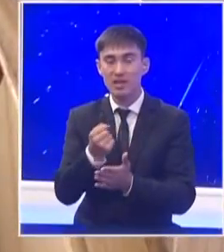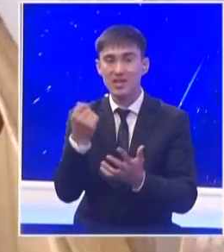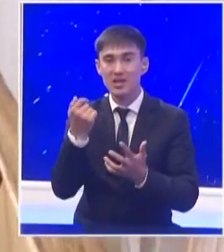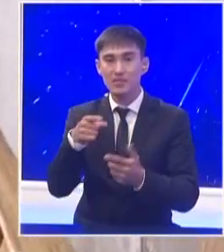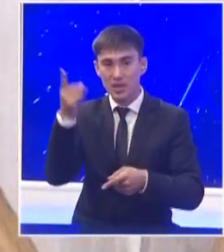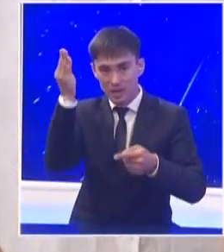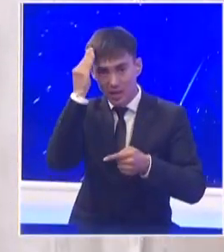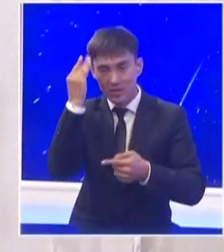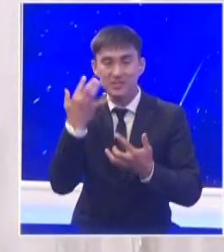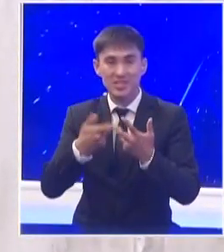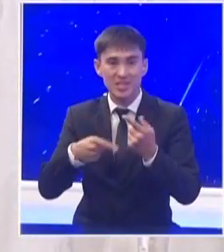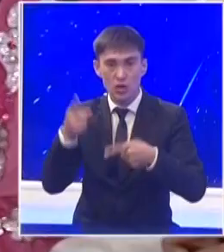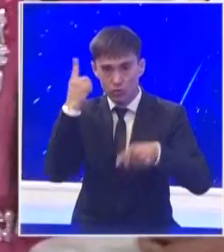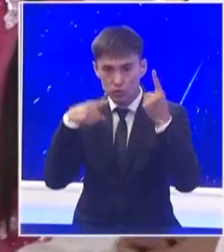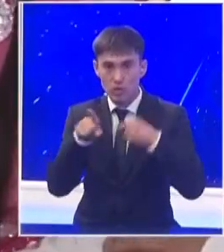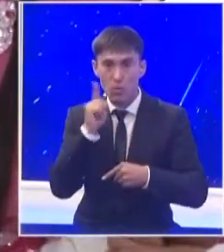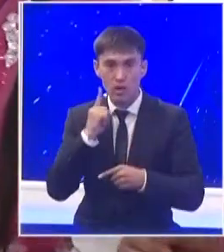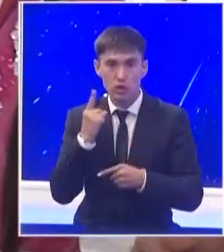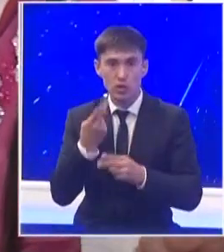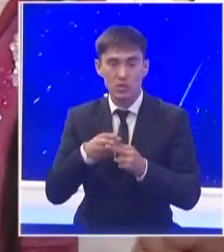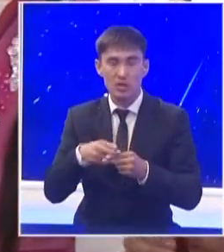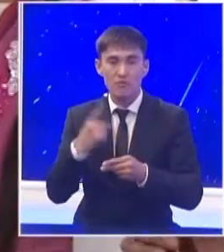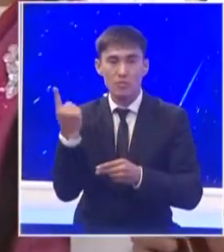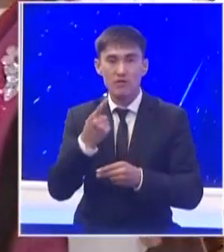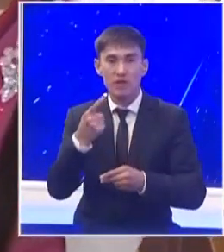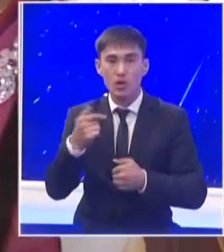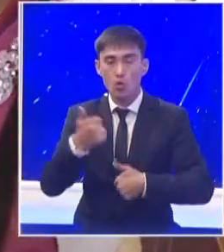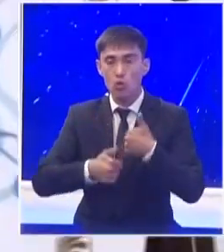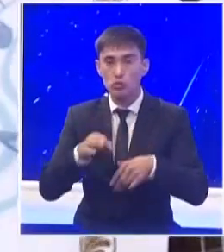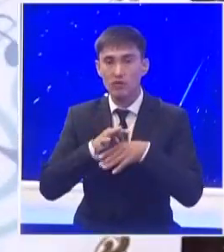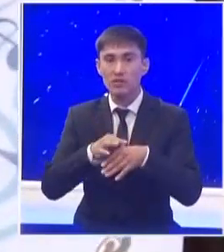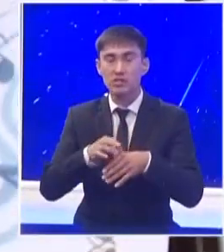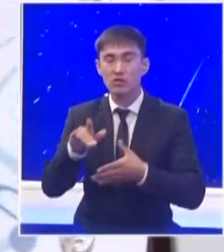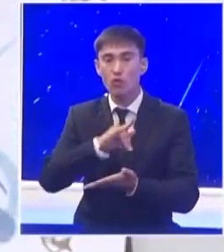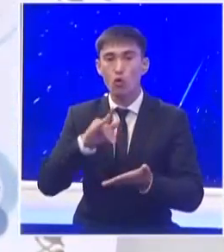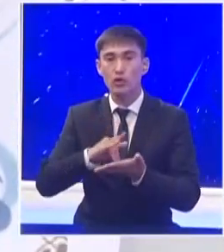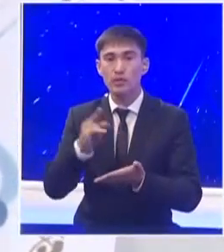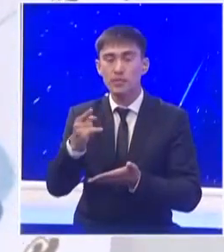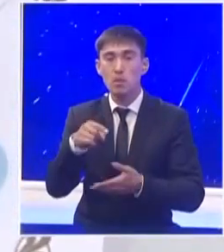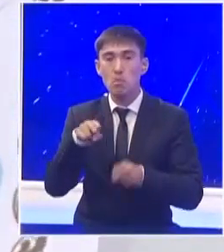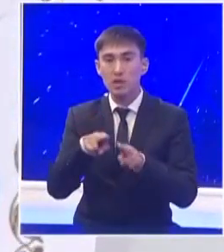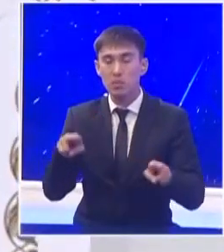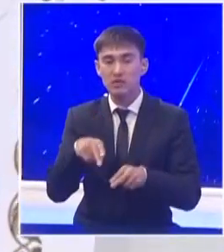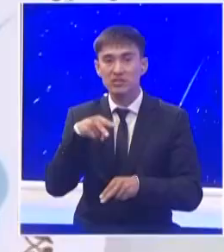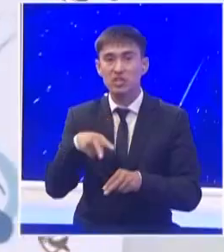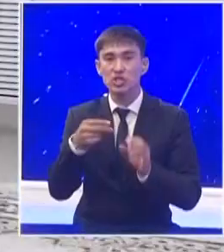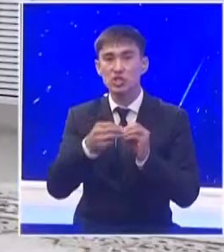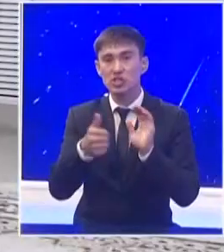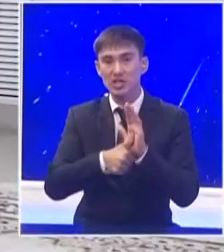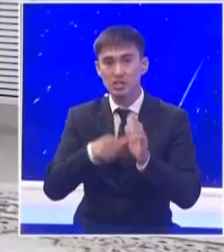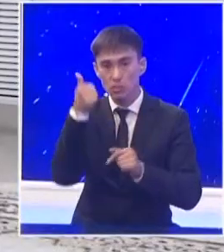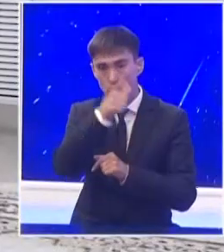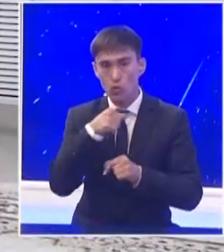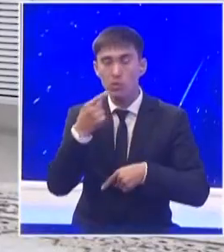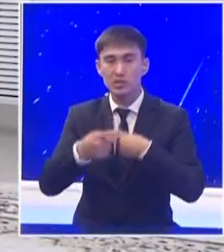творческой молодежи. Отметим, что впервые этот конкурс проводился в городе Петропавловск в 2016 году. В последующем его